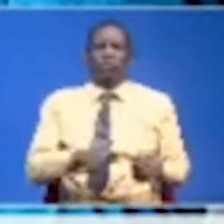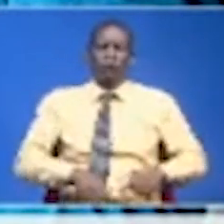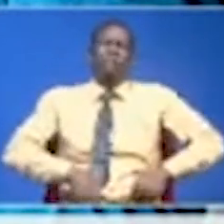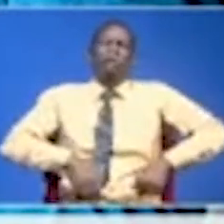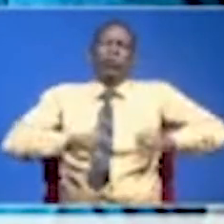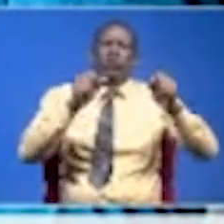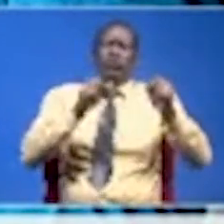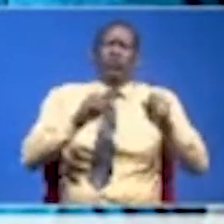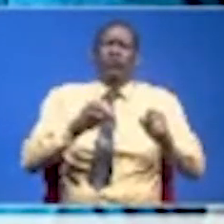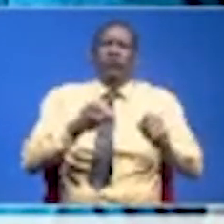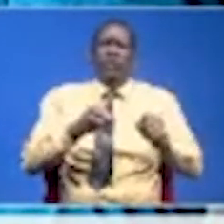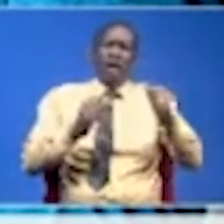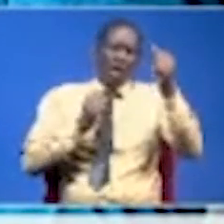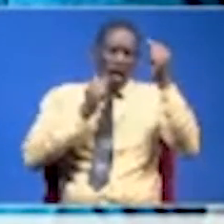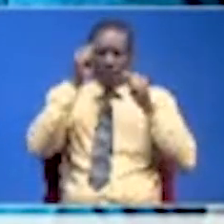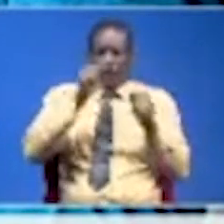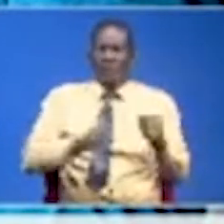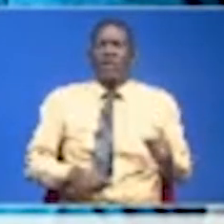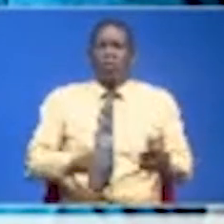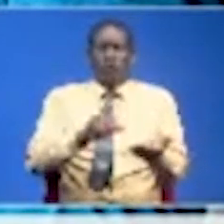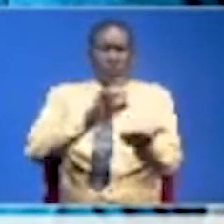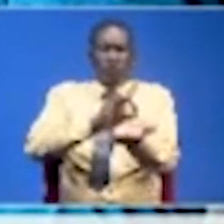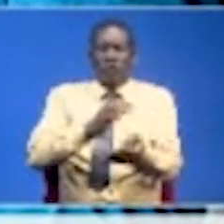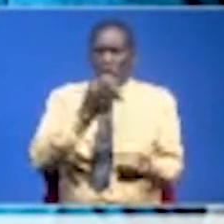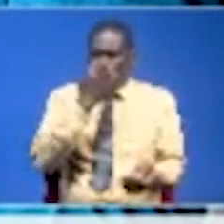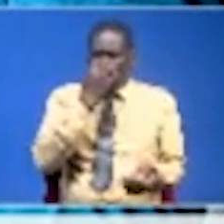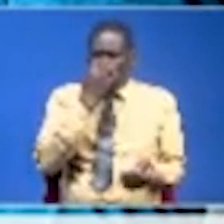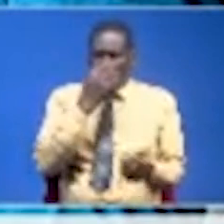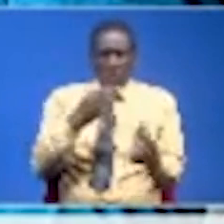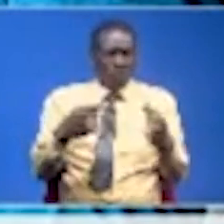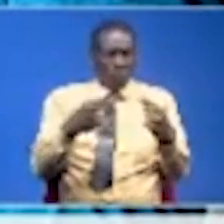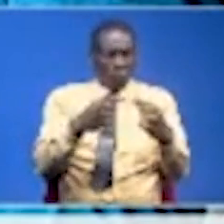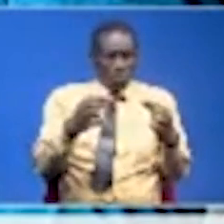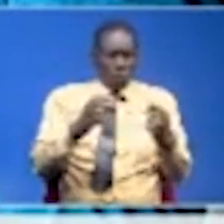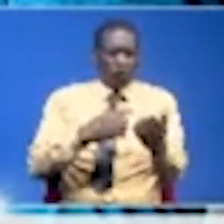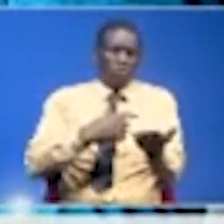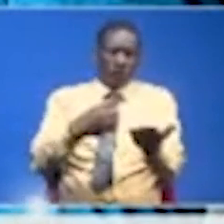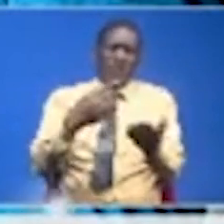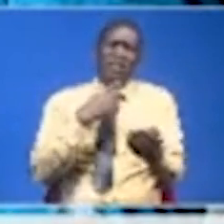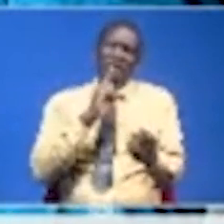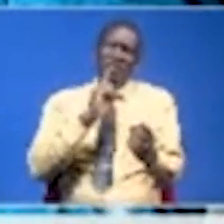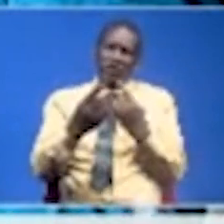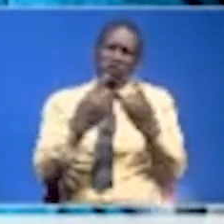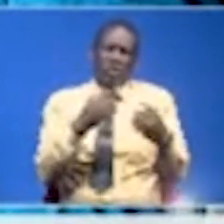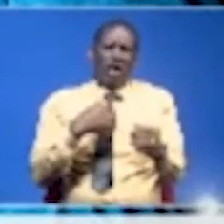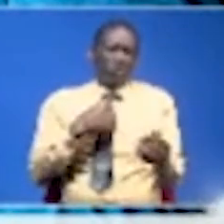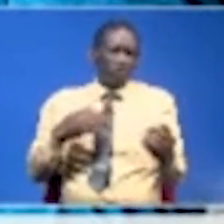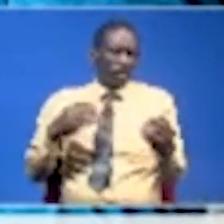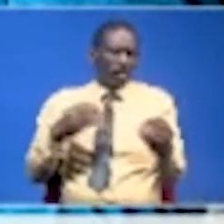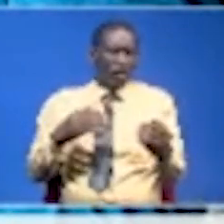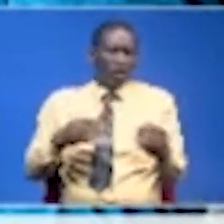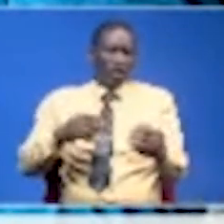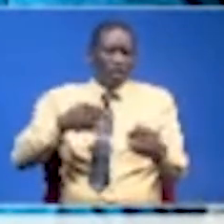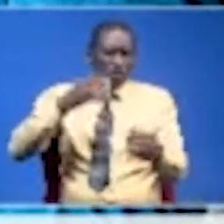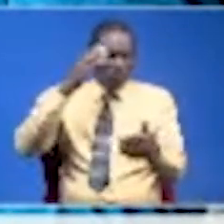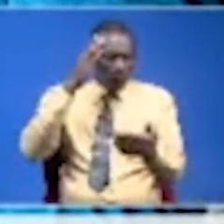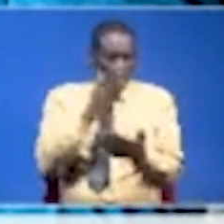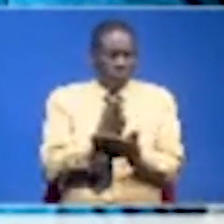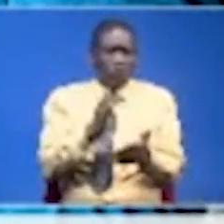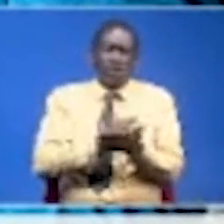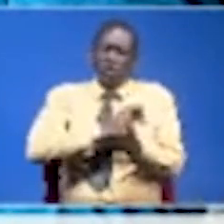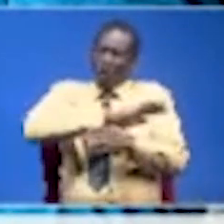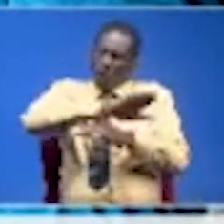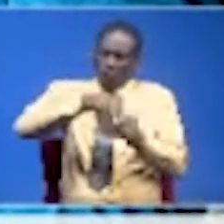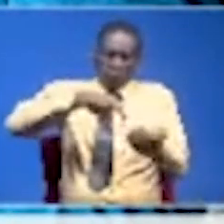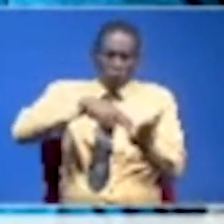Taifa Daktari William Ruto. Hotuba iliyojaa hadi tele kwa Wakenya na hakikisho kwamba miradi yote ya serikali ya Kenya